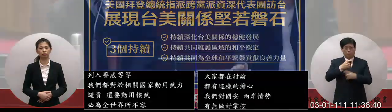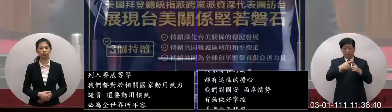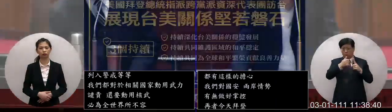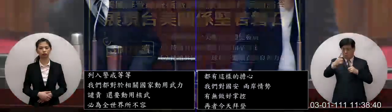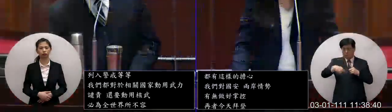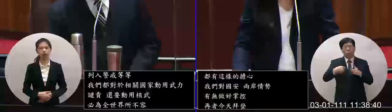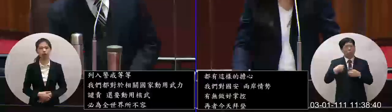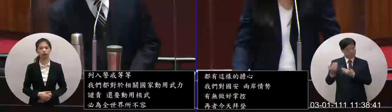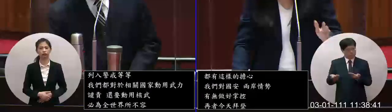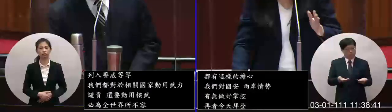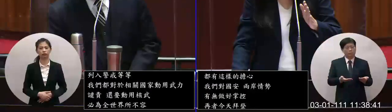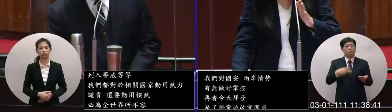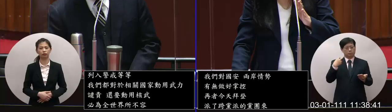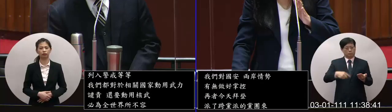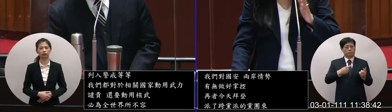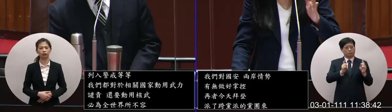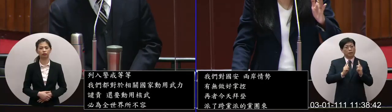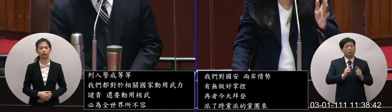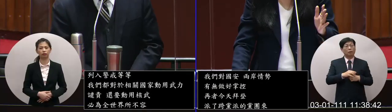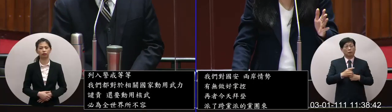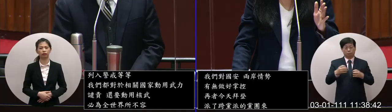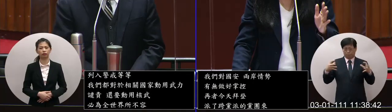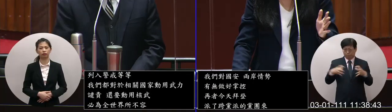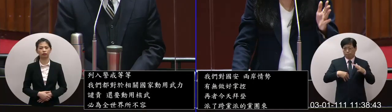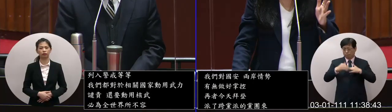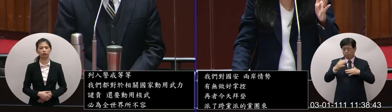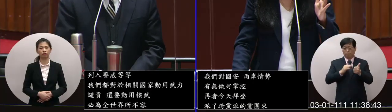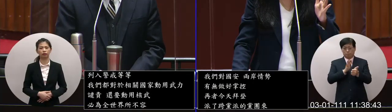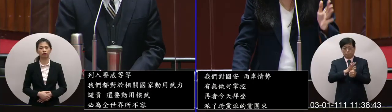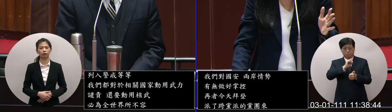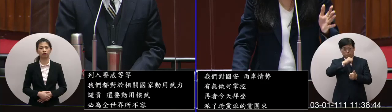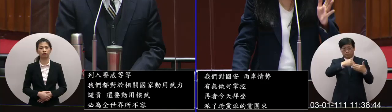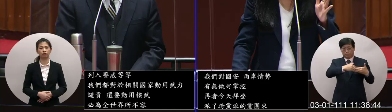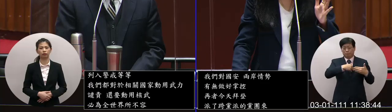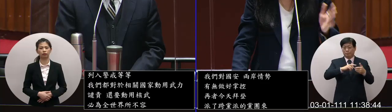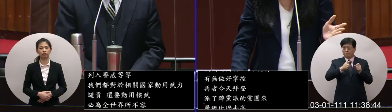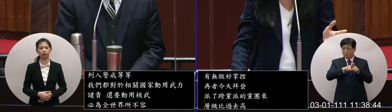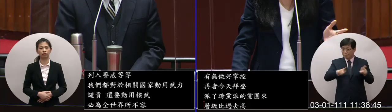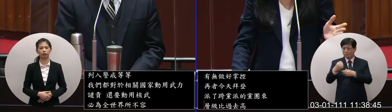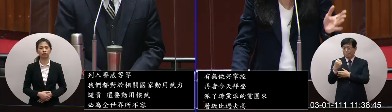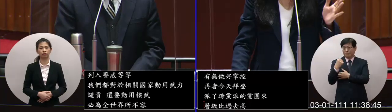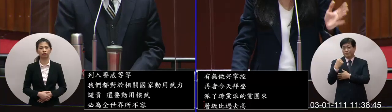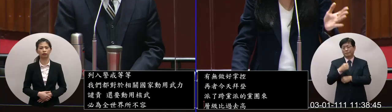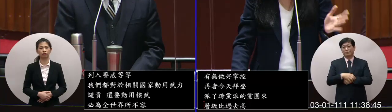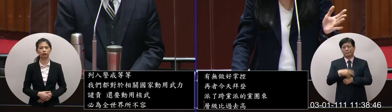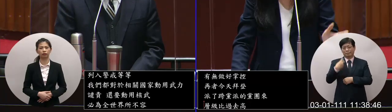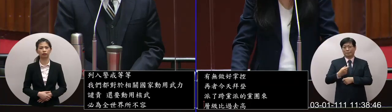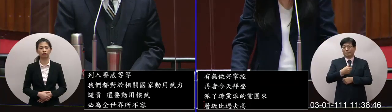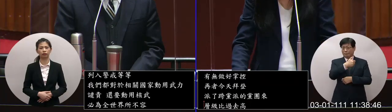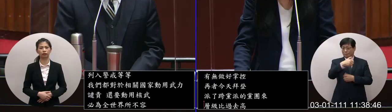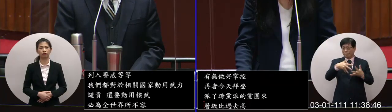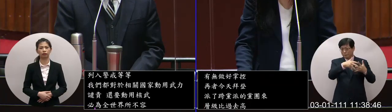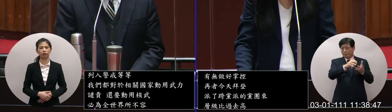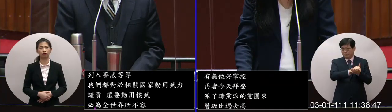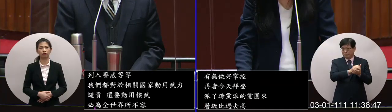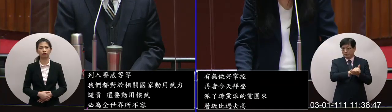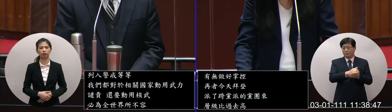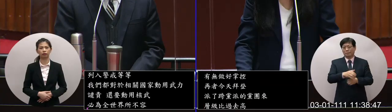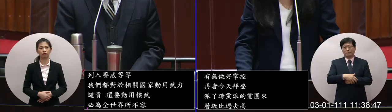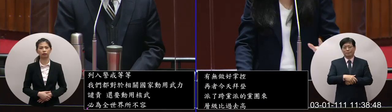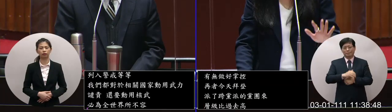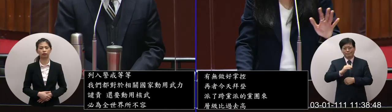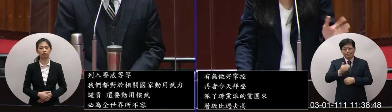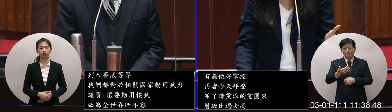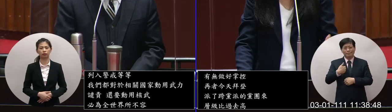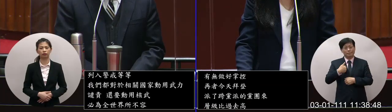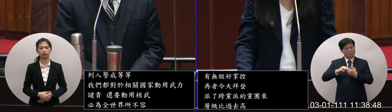觉得我们非常的欢迎哦，那也非常的感动，我们大家一起来为台海的这个和平来做一个努力，我们也谢谢美国这样的朋友。但是